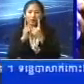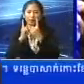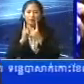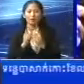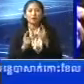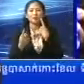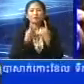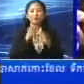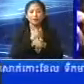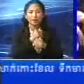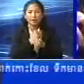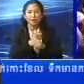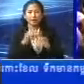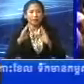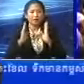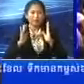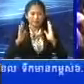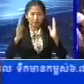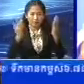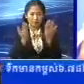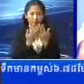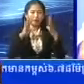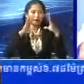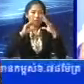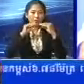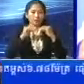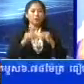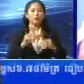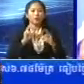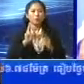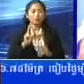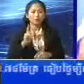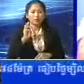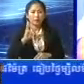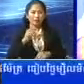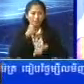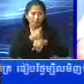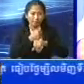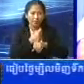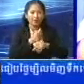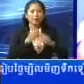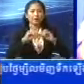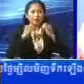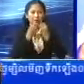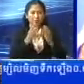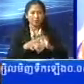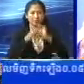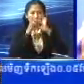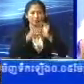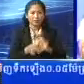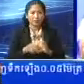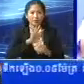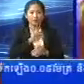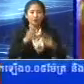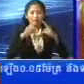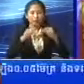និងពិភាក្សាការងារនៅទីស្តីការក្រសួងលោកហ្វូមីអូយ៉ាម៉ាដាប្រធានអង្គការសមាគមសហប្រតិបត្តិការកម្ពុជាជប៉ុ